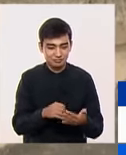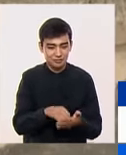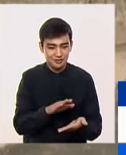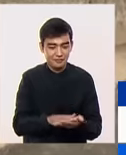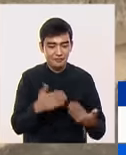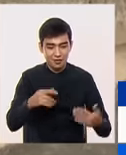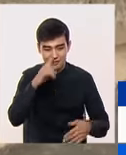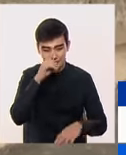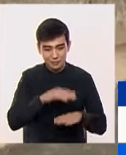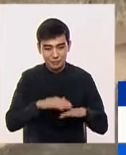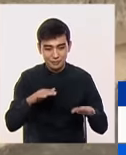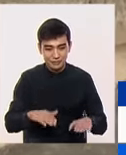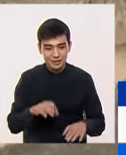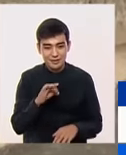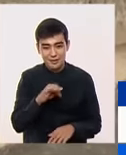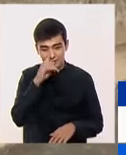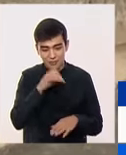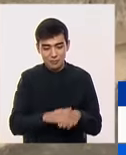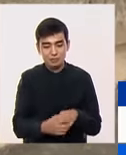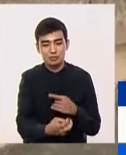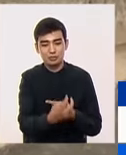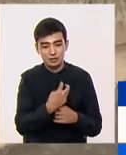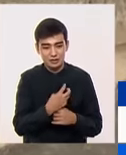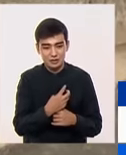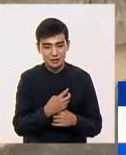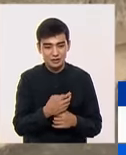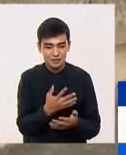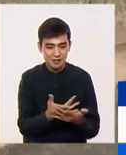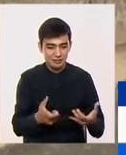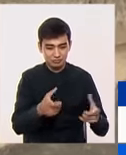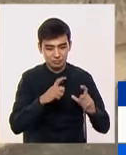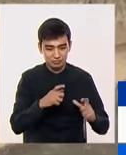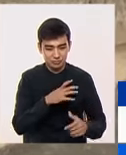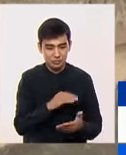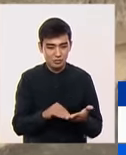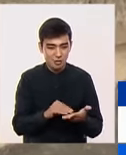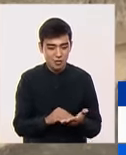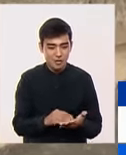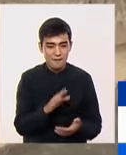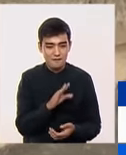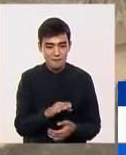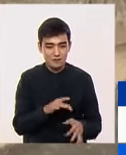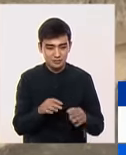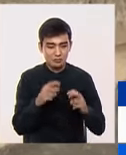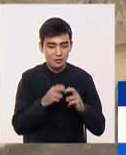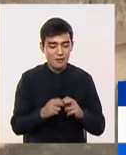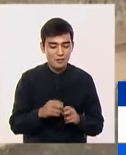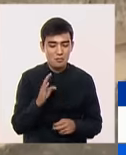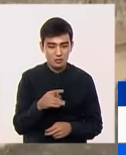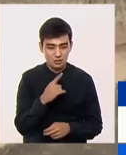акимат таким а то пришли различные уведомление что письмо в действие получается